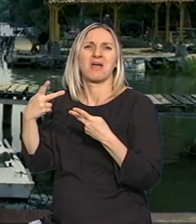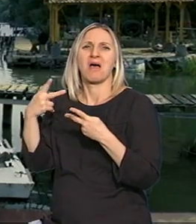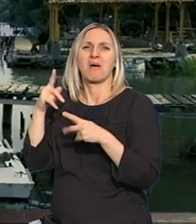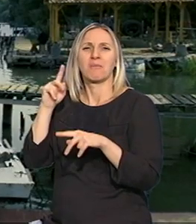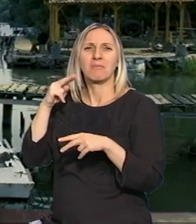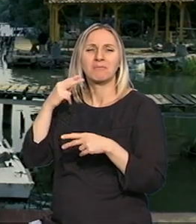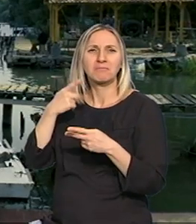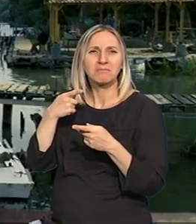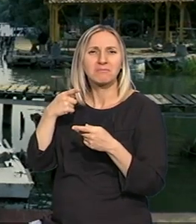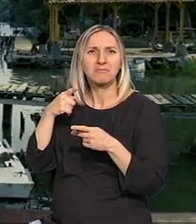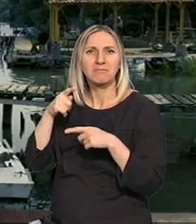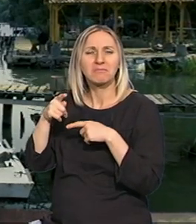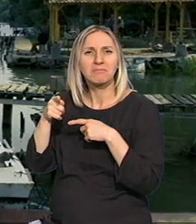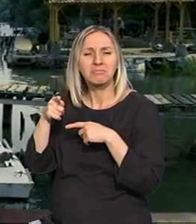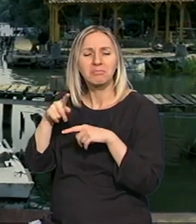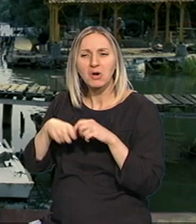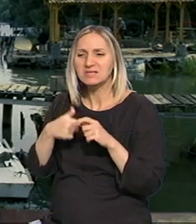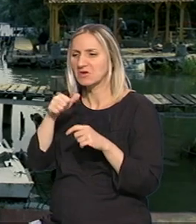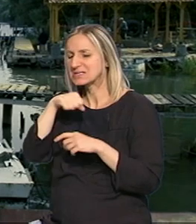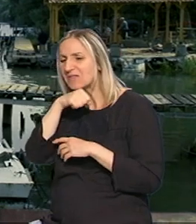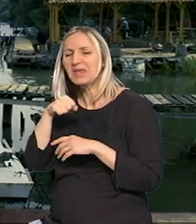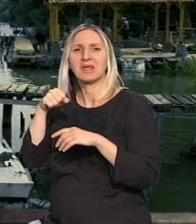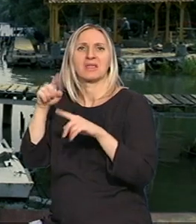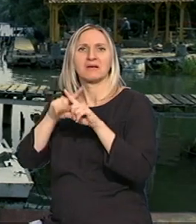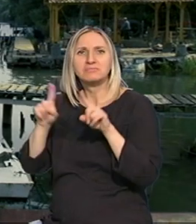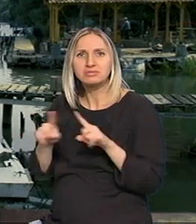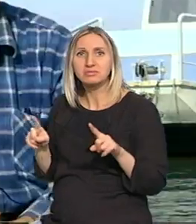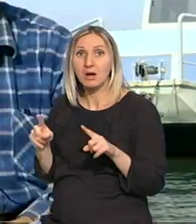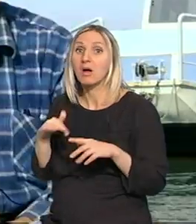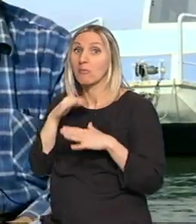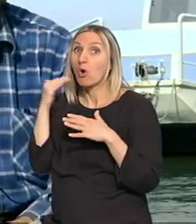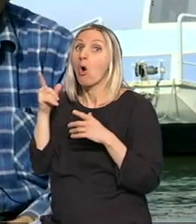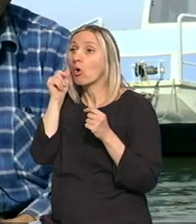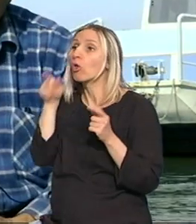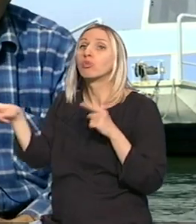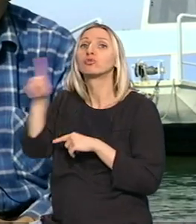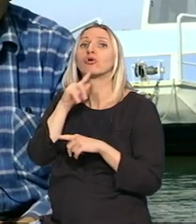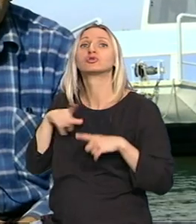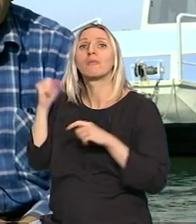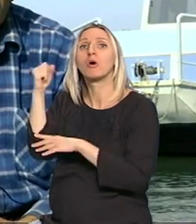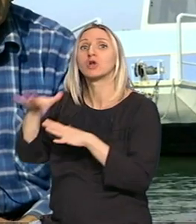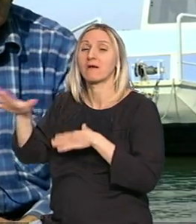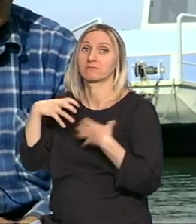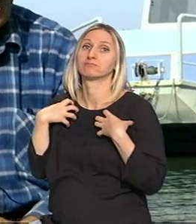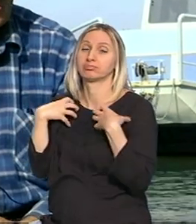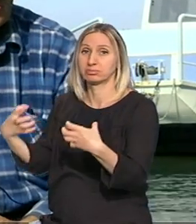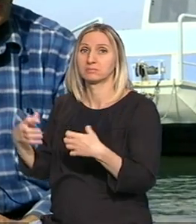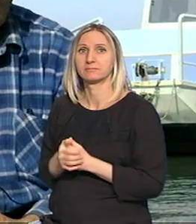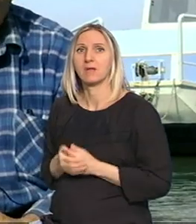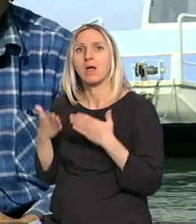na osnovu toga se veliki broj Požarevljana obogatio. Pristanište je pomoglo dosta da se